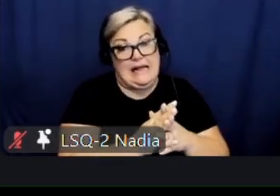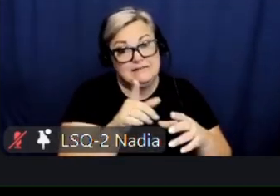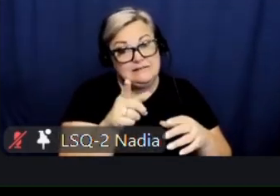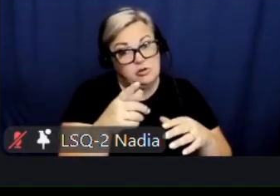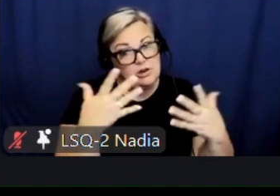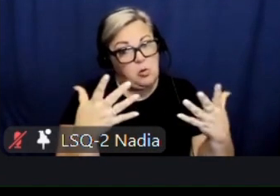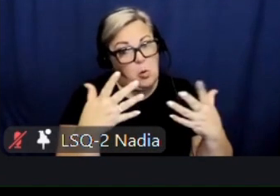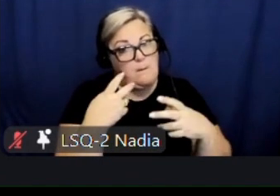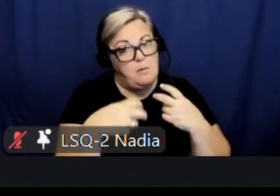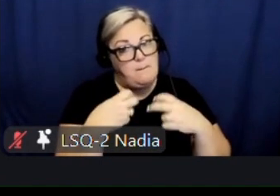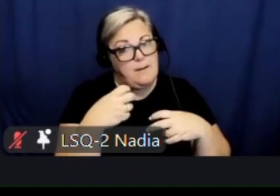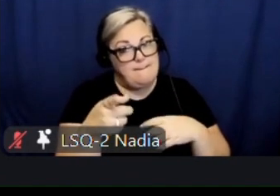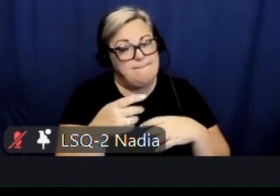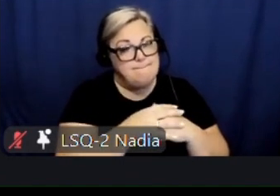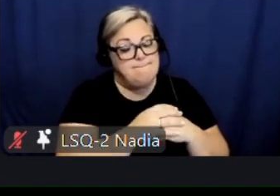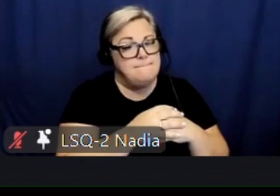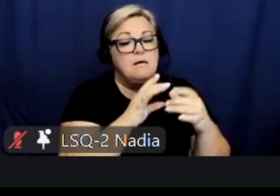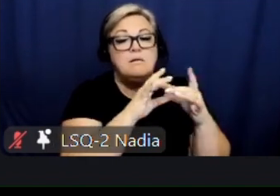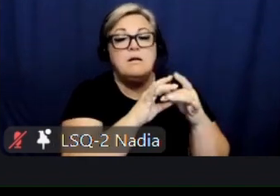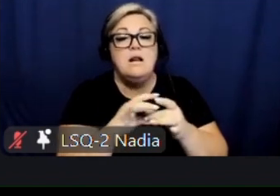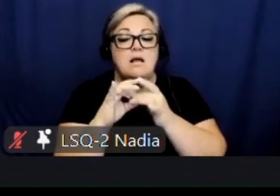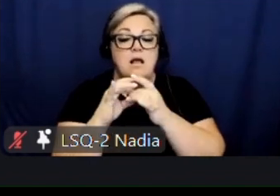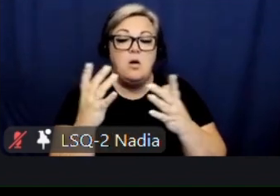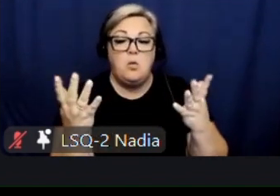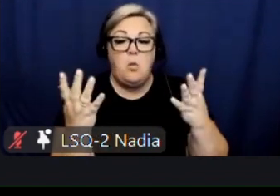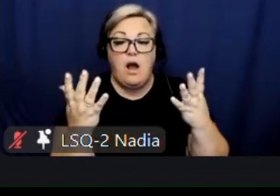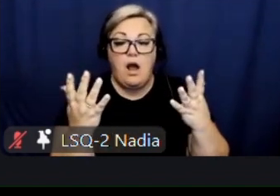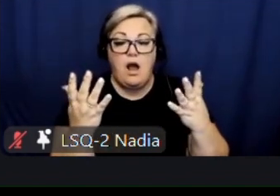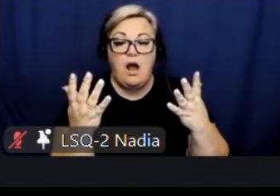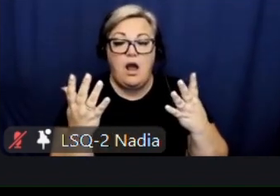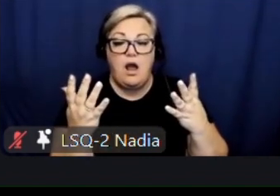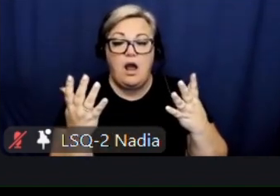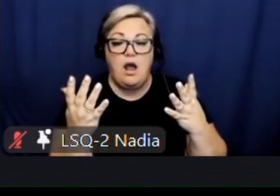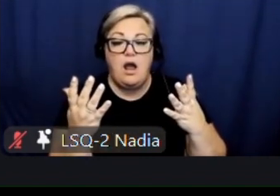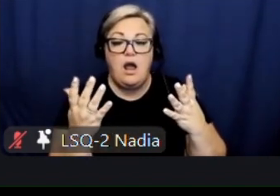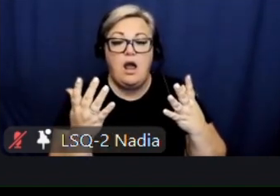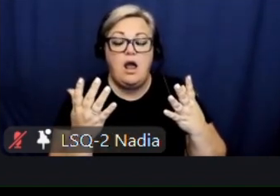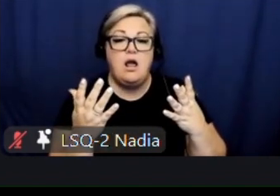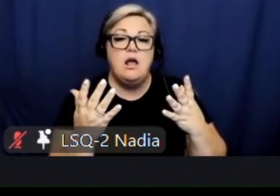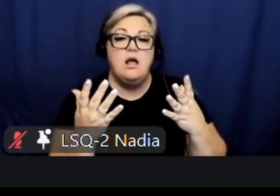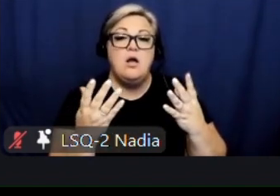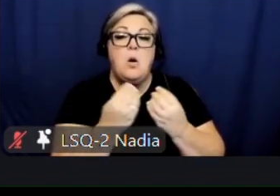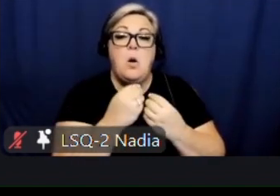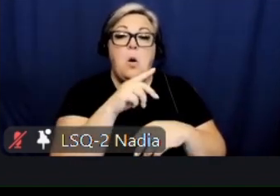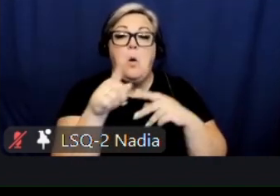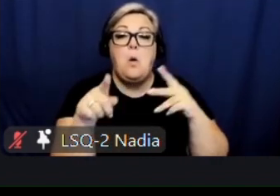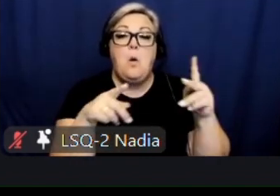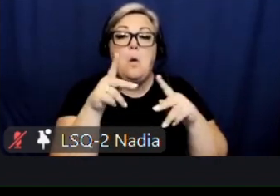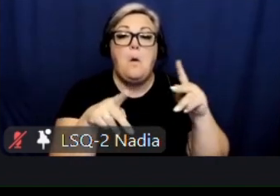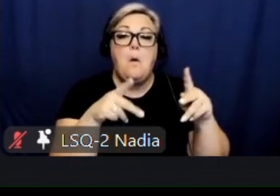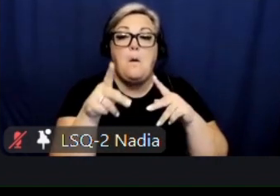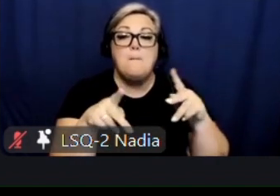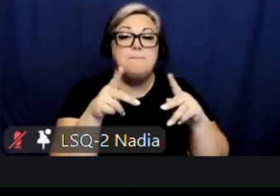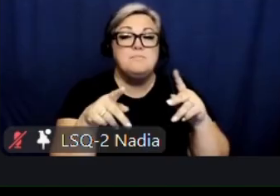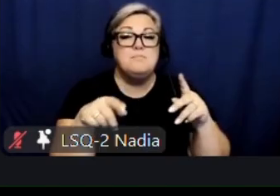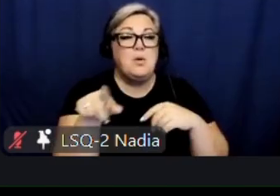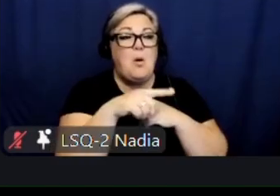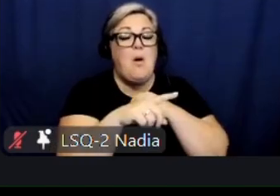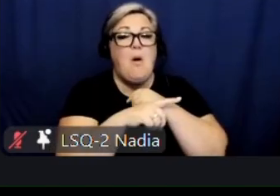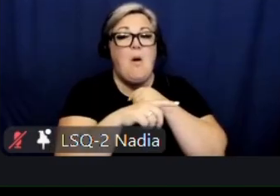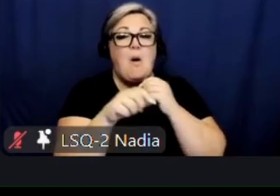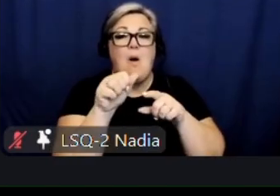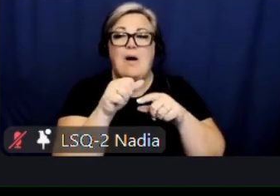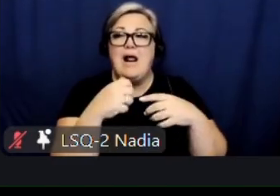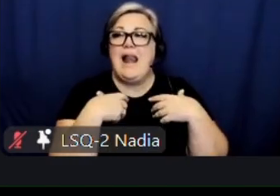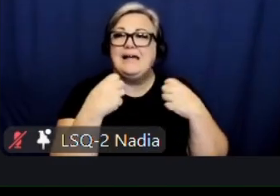problème qui est lié en partie au fait que beaucoup de personnes, membres du personnel du secteur de la santé, sont peut-être pas